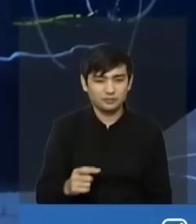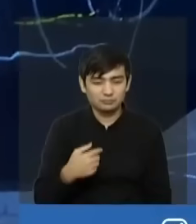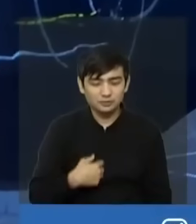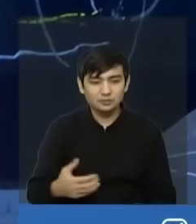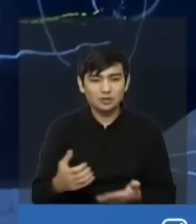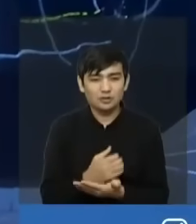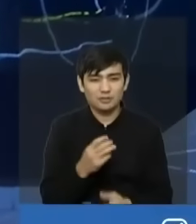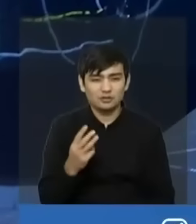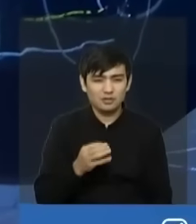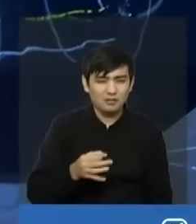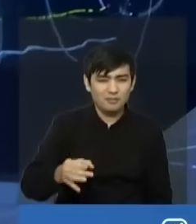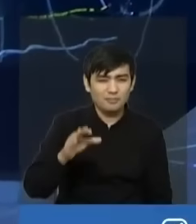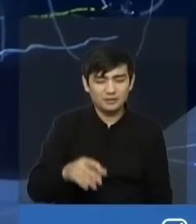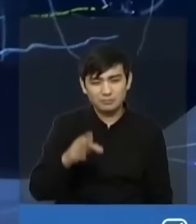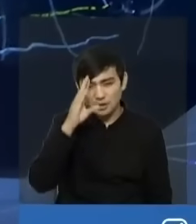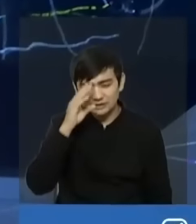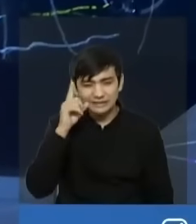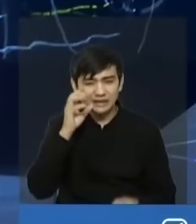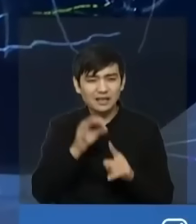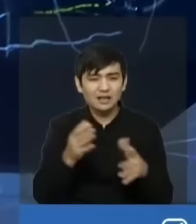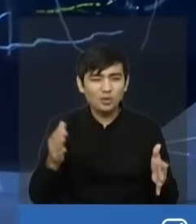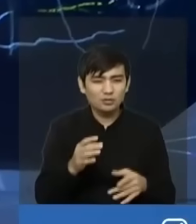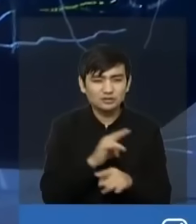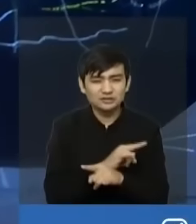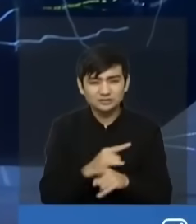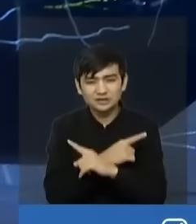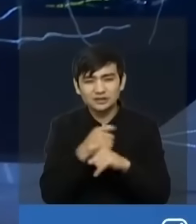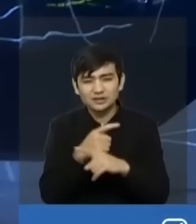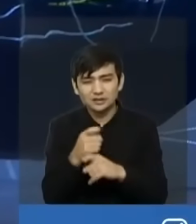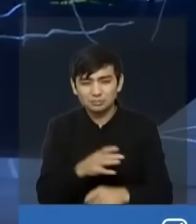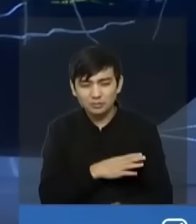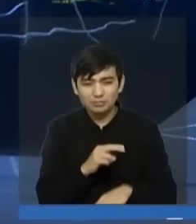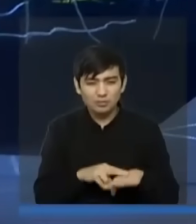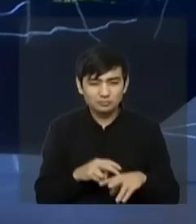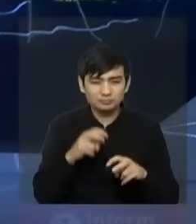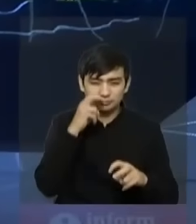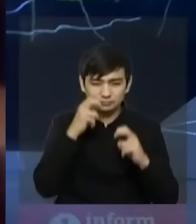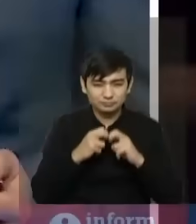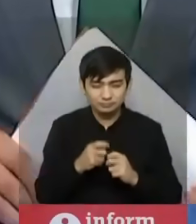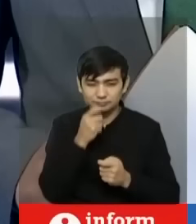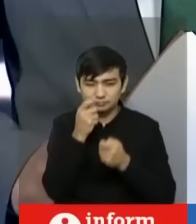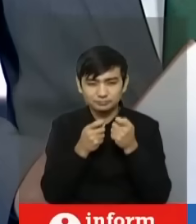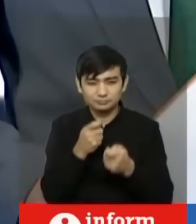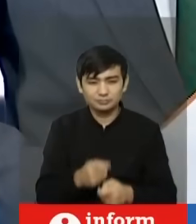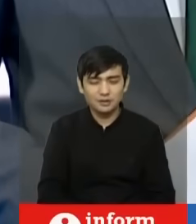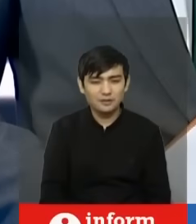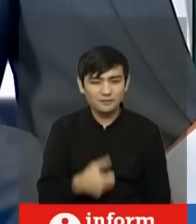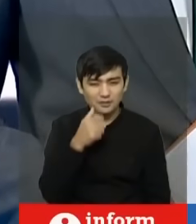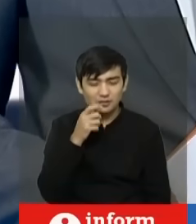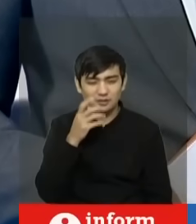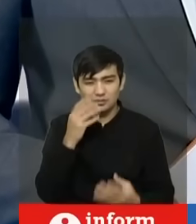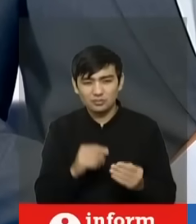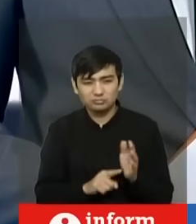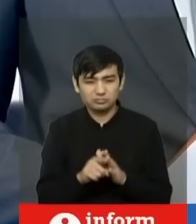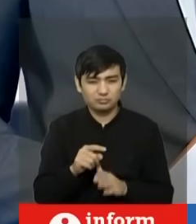Таяу шығыста отырған бозбаланың қандай мақсатта жалған ақпарат таратқанын полиция анықтап жатыр. Кешелі бері тәртіп